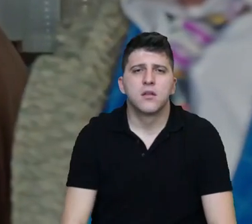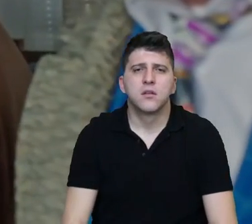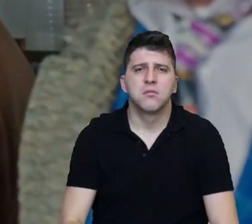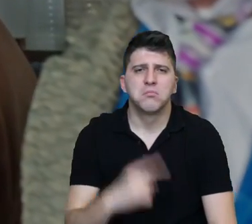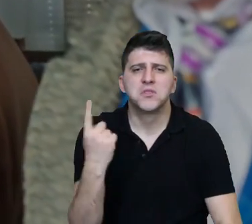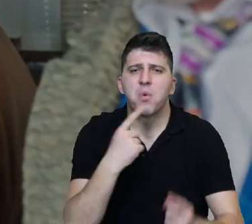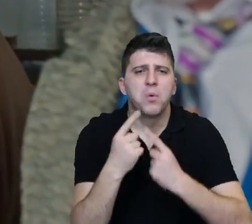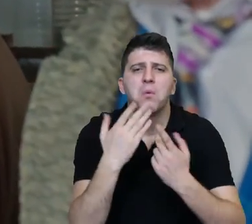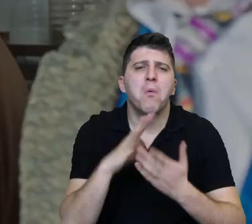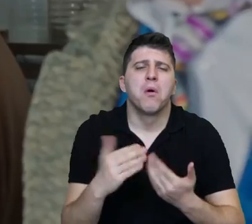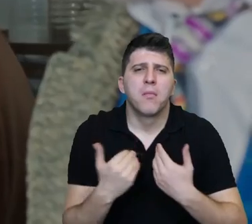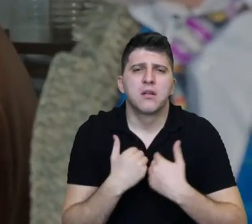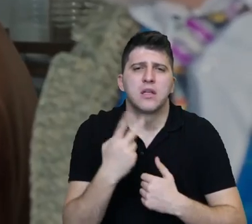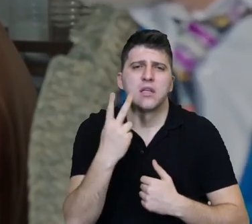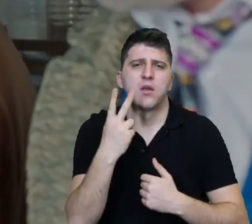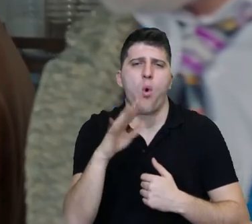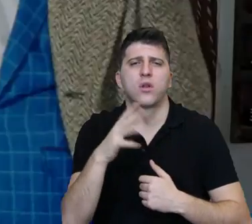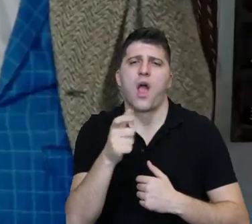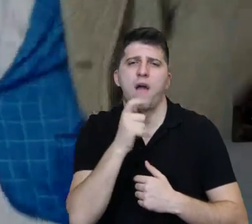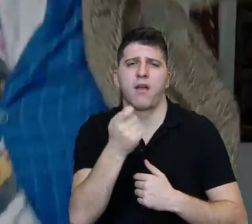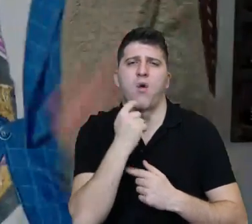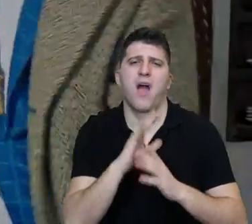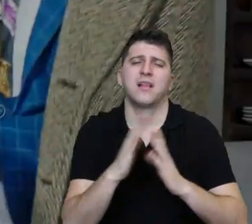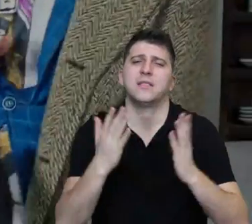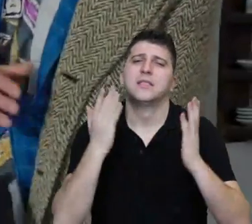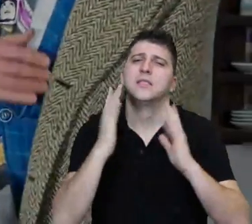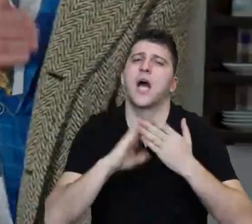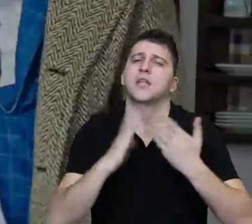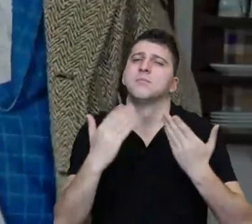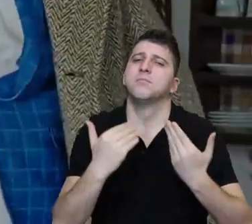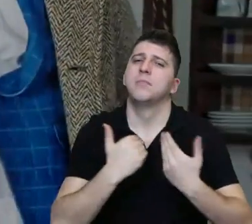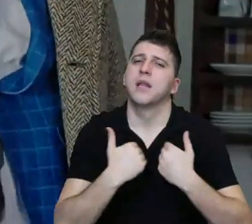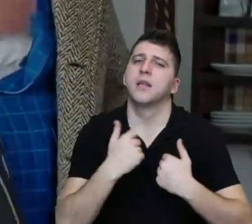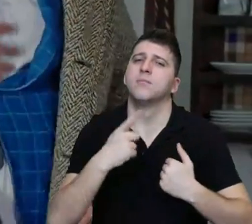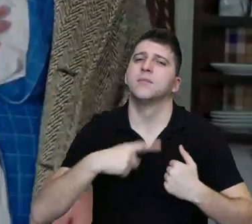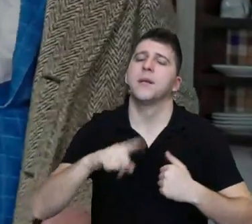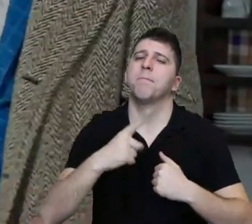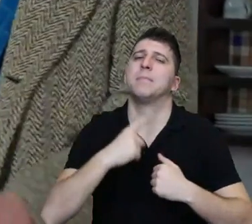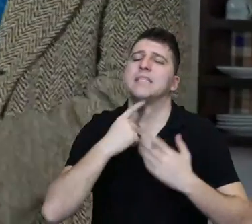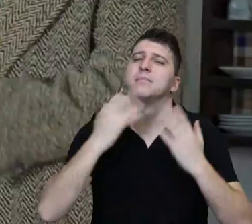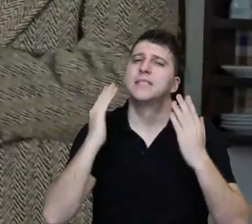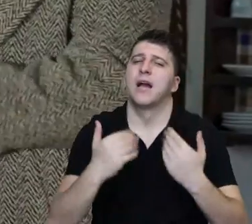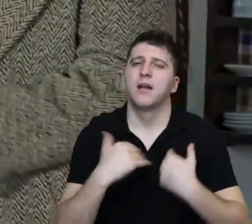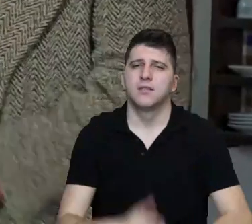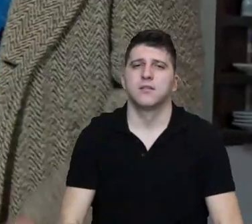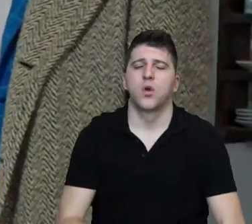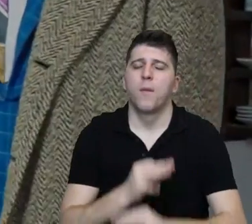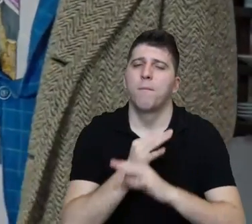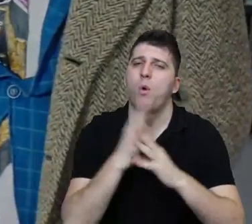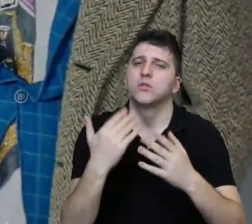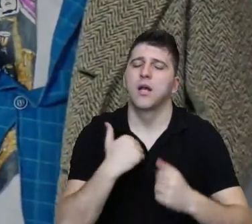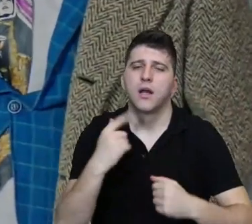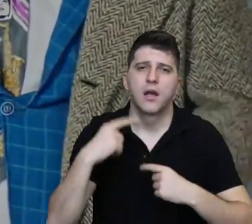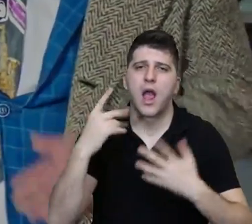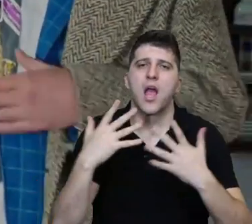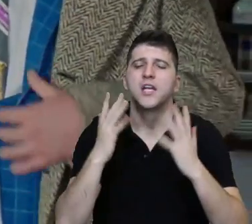bir şey konuştukları yok. Benden iki orta kahve istediler, o kadar. Ya arkadaşım, ben de bu çulsuz takımından bıkmışım ya. Boşu boşuna yavam